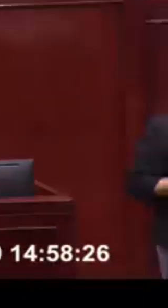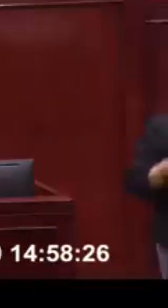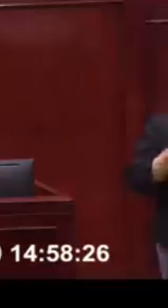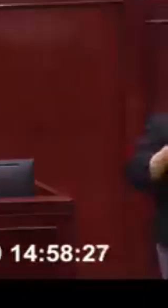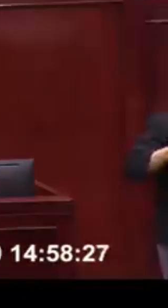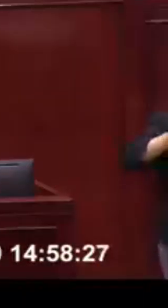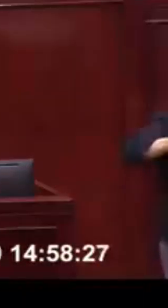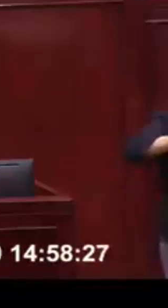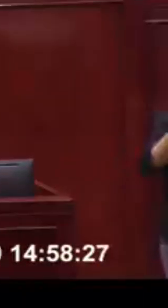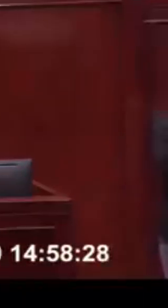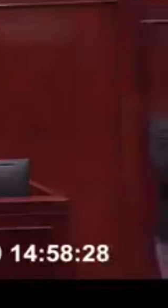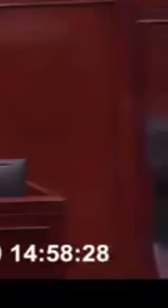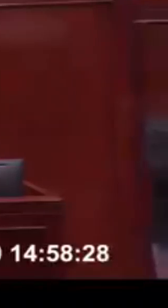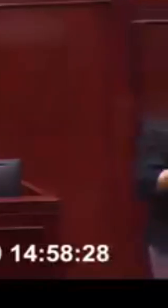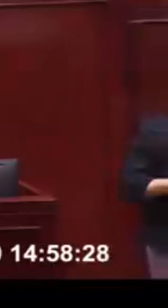声明了，